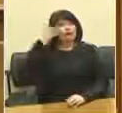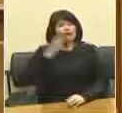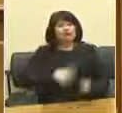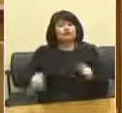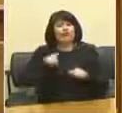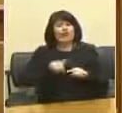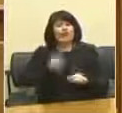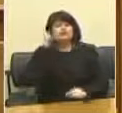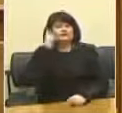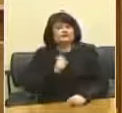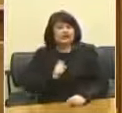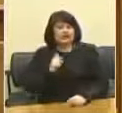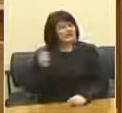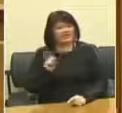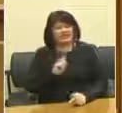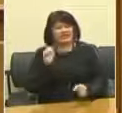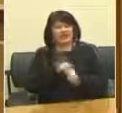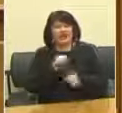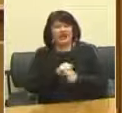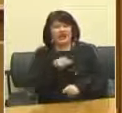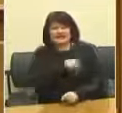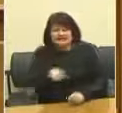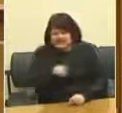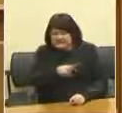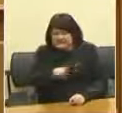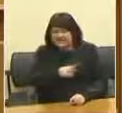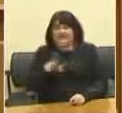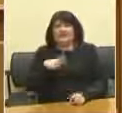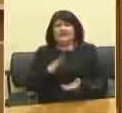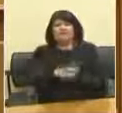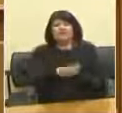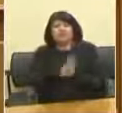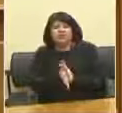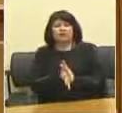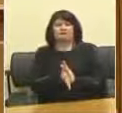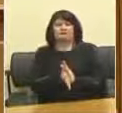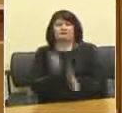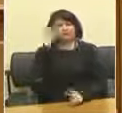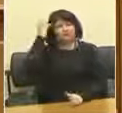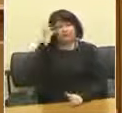θέλετε τη σοφία του να την καταπατήσετε. Αυτό θέλετε.